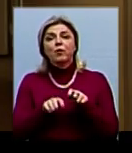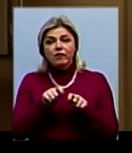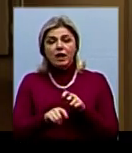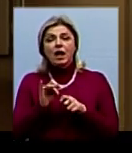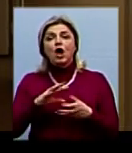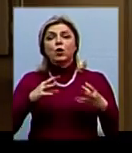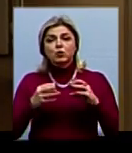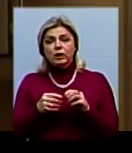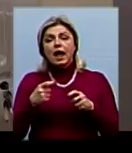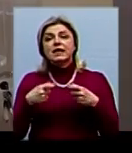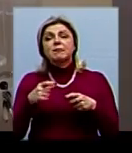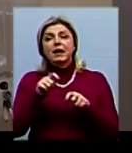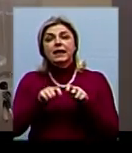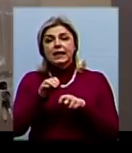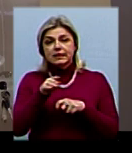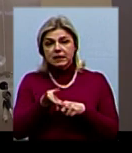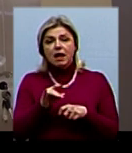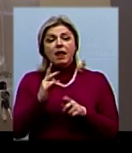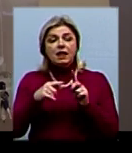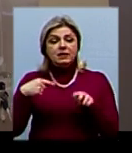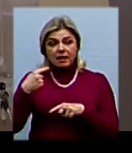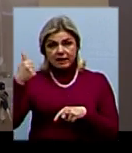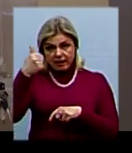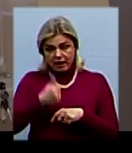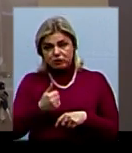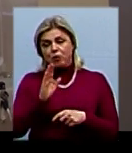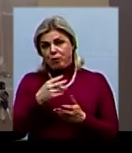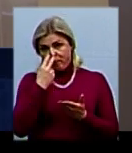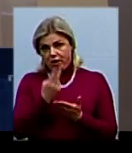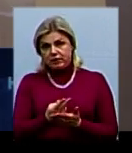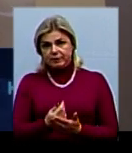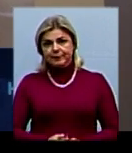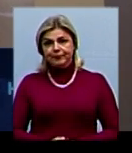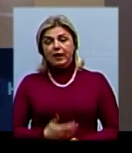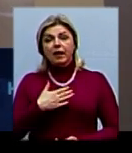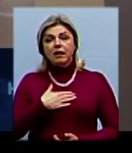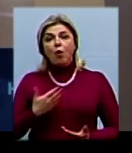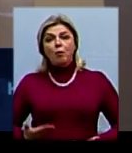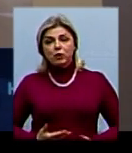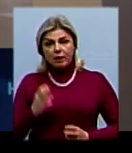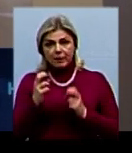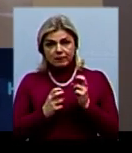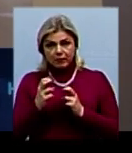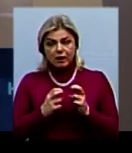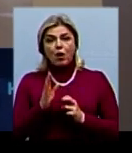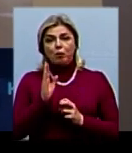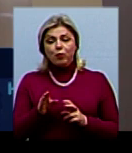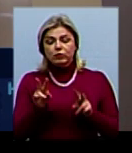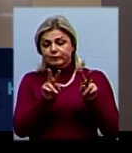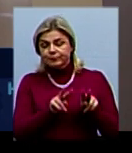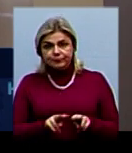Результат экспертизы представлять наступного тижня. Наше коммунальное предприятие УКС